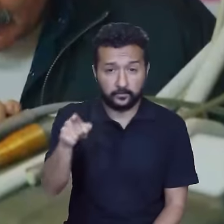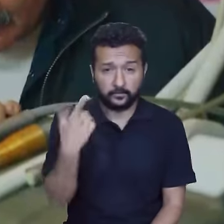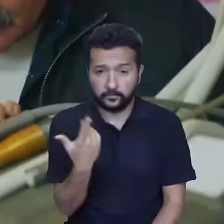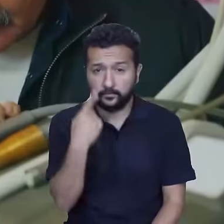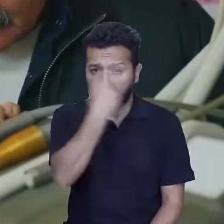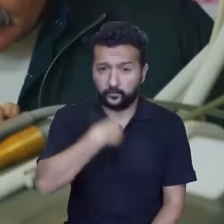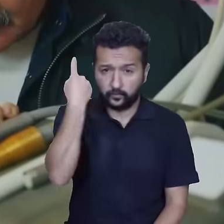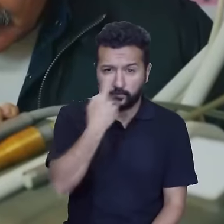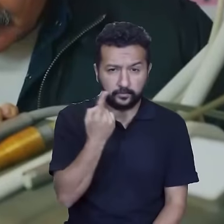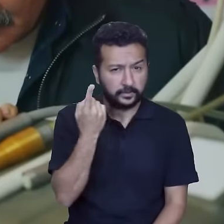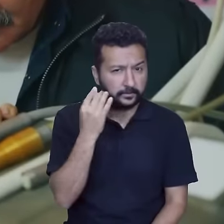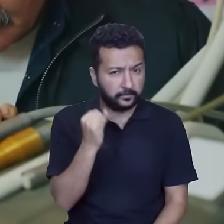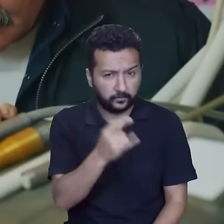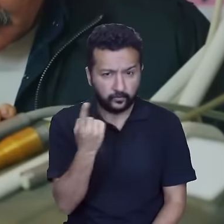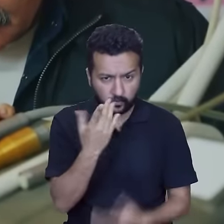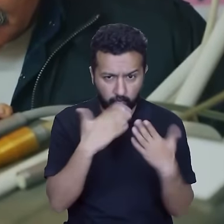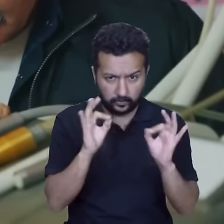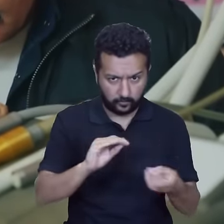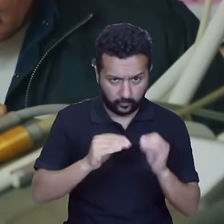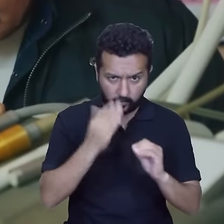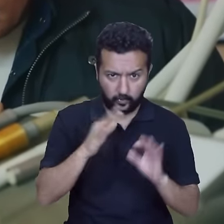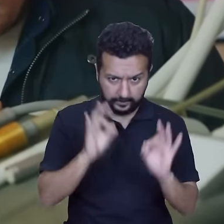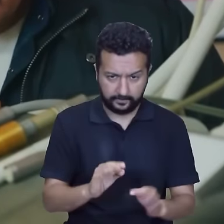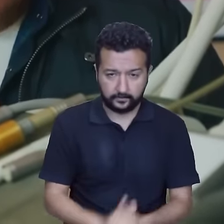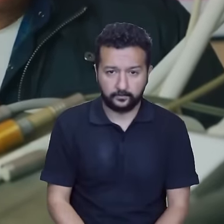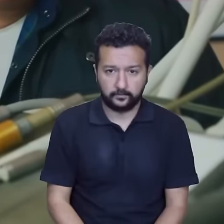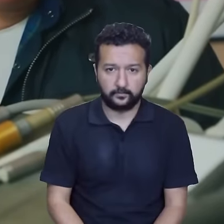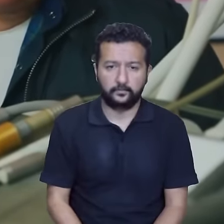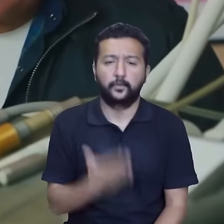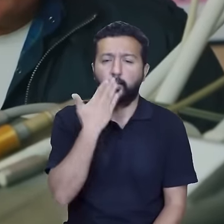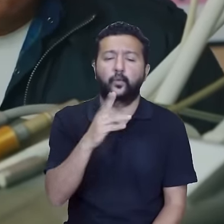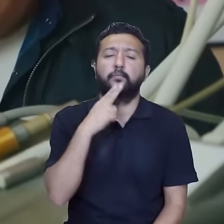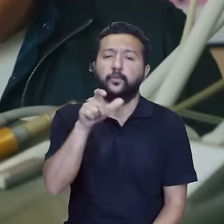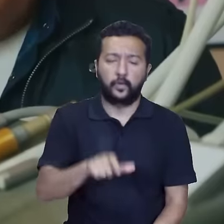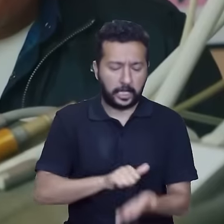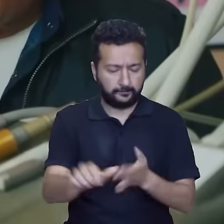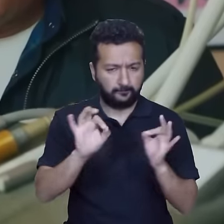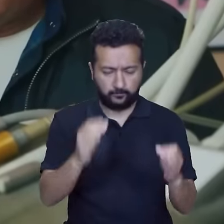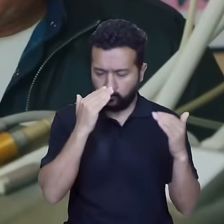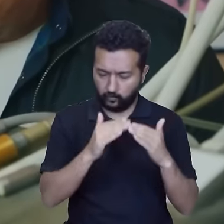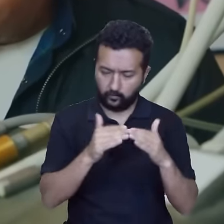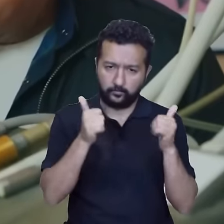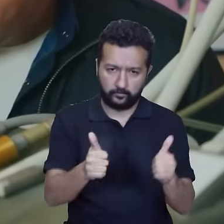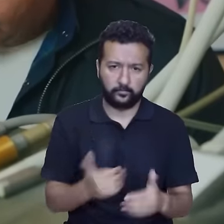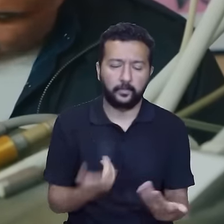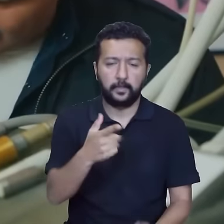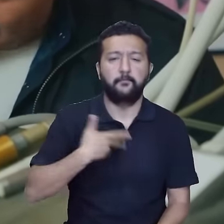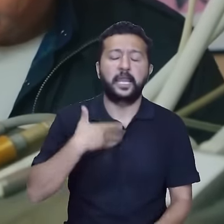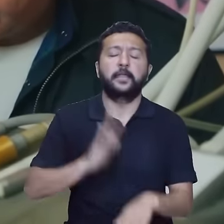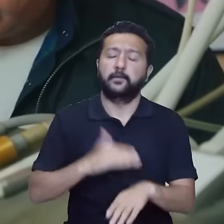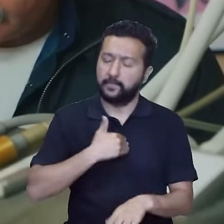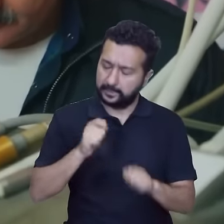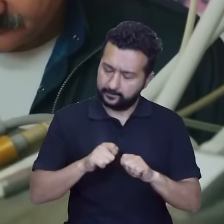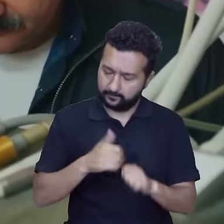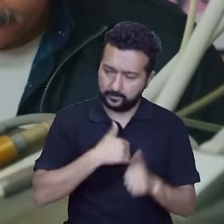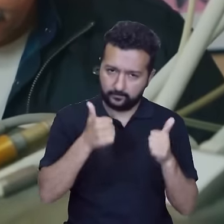Suratın sirke satıyor. Kötü bir şey yok değil mi? Abla her şey yolunda. Merak etme sen, bende her